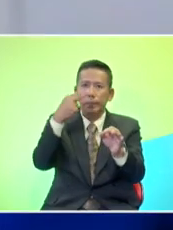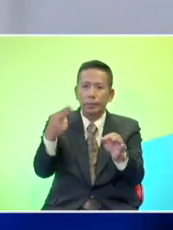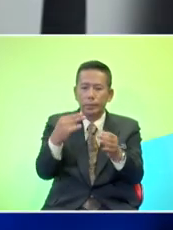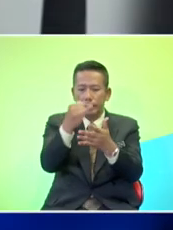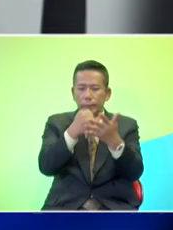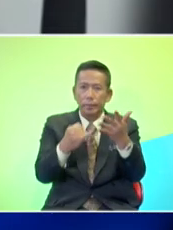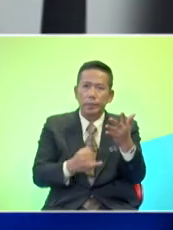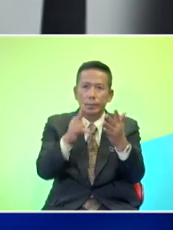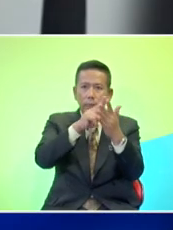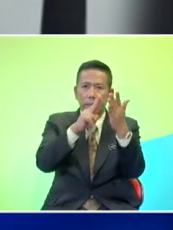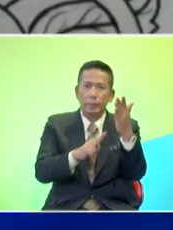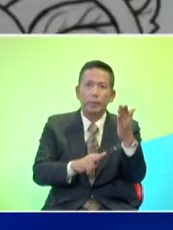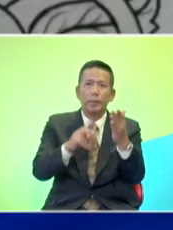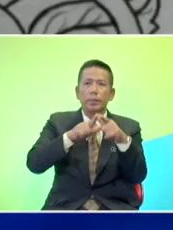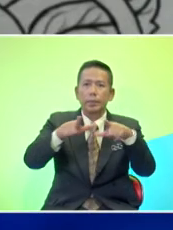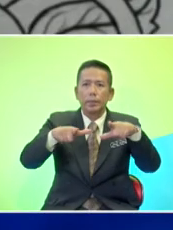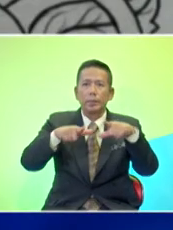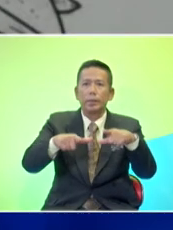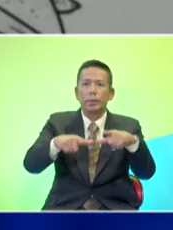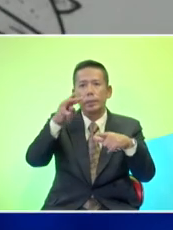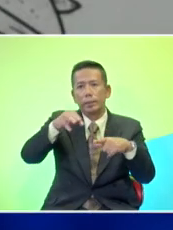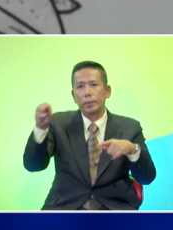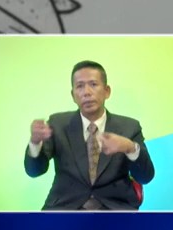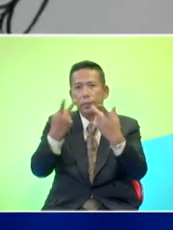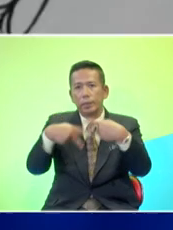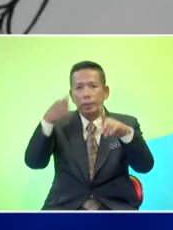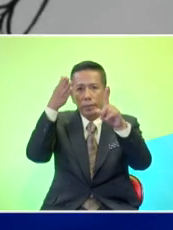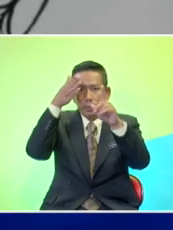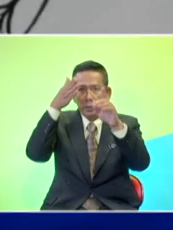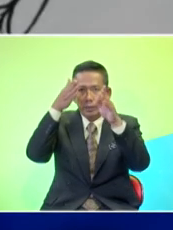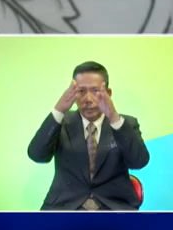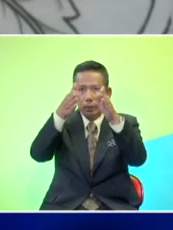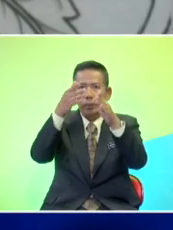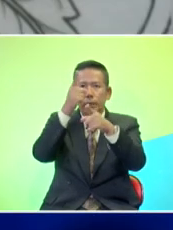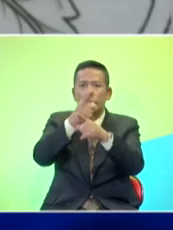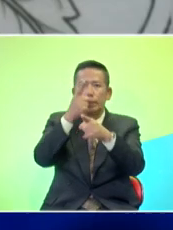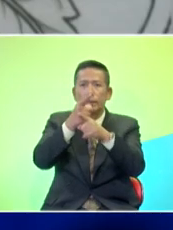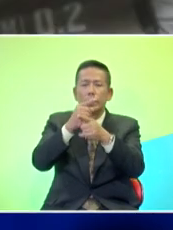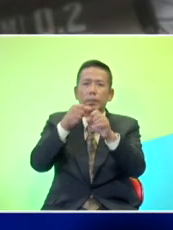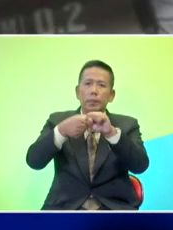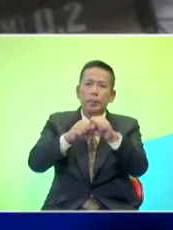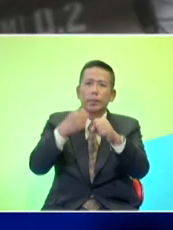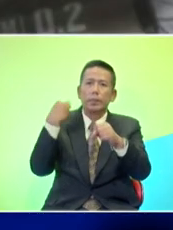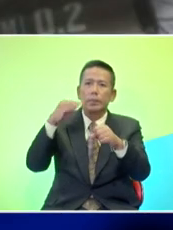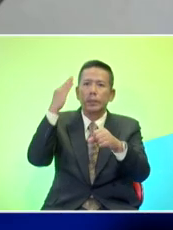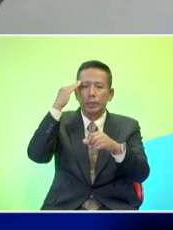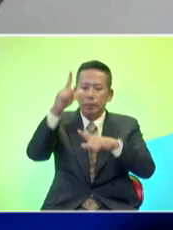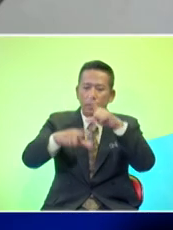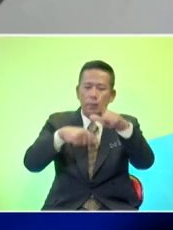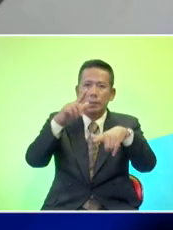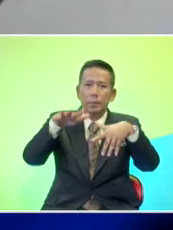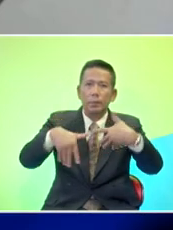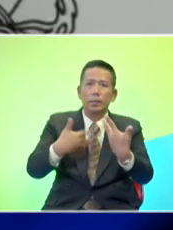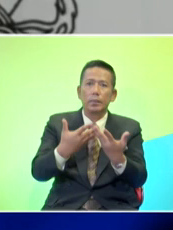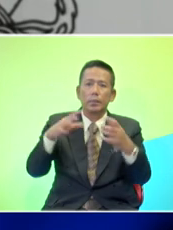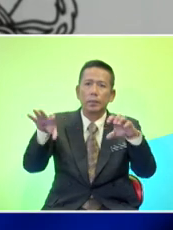seni ukiran kayu disini murid memerlukan perhatian yang fokus supaya mereka tahu step by stek atau pulangkah demi langkah bagaimana menghasilkan